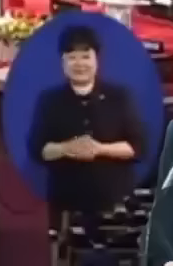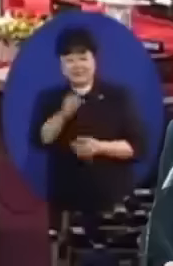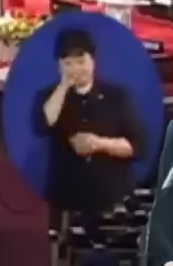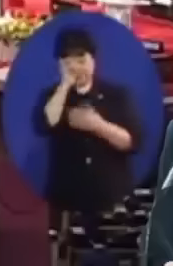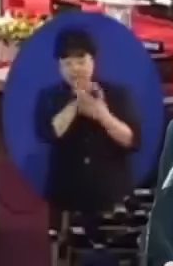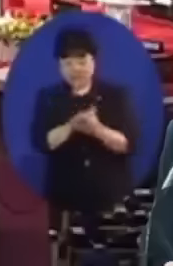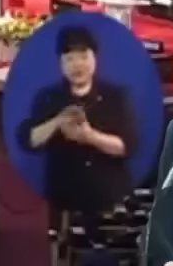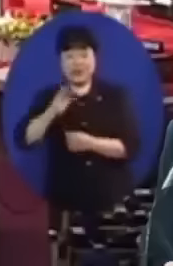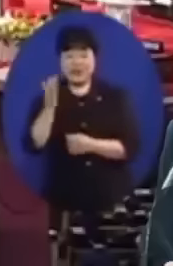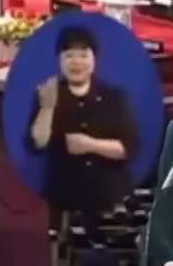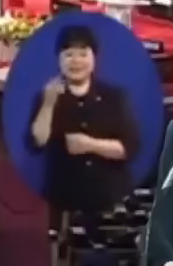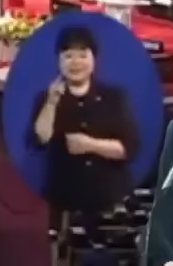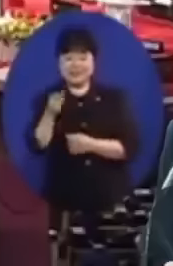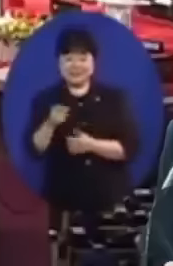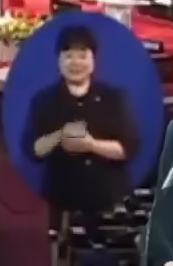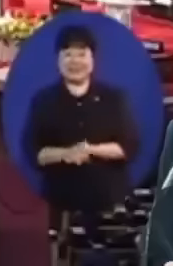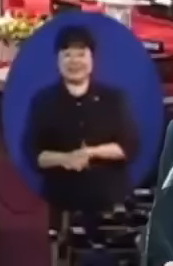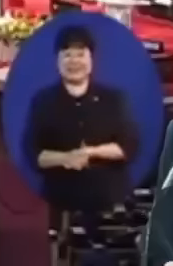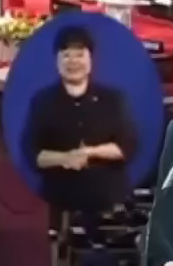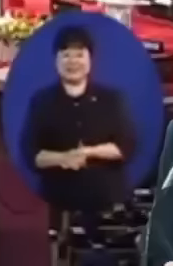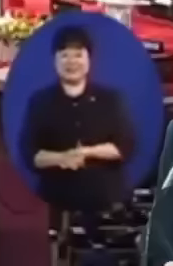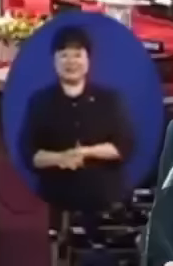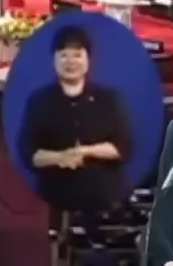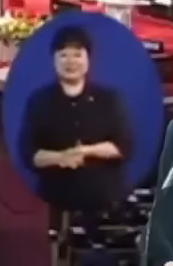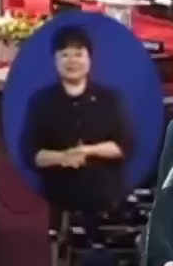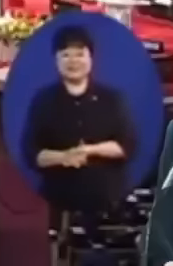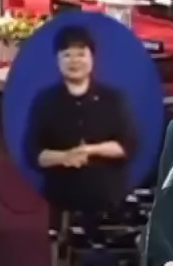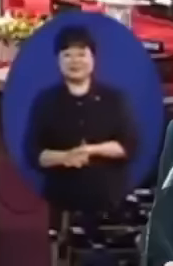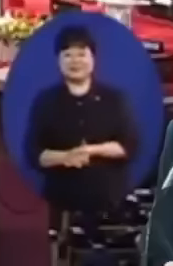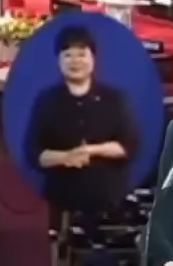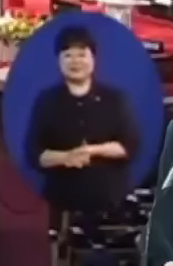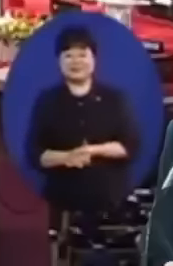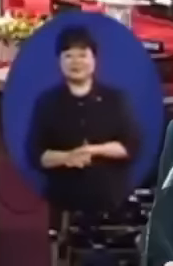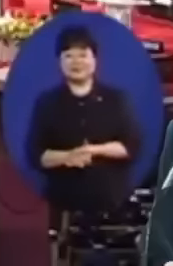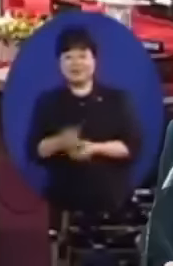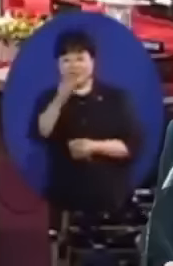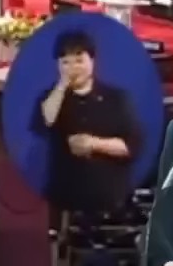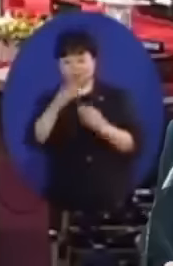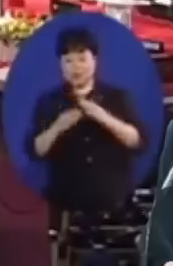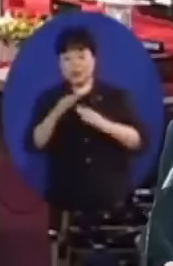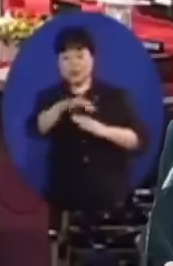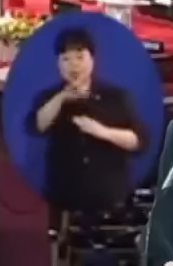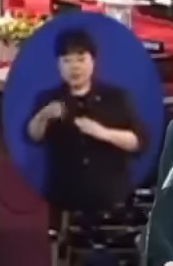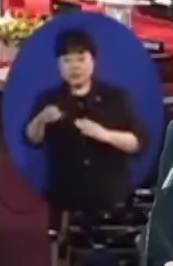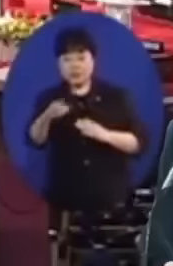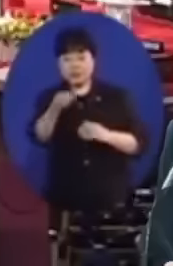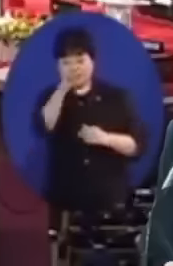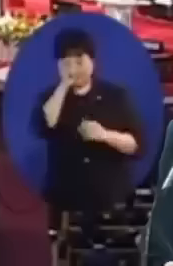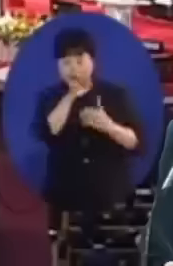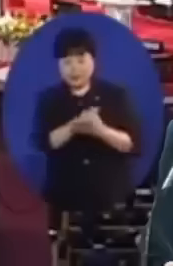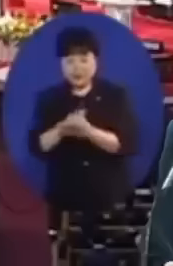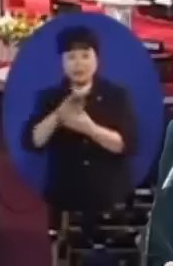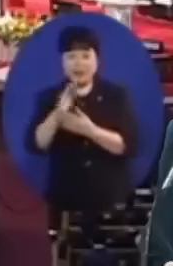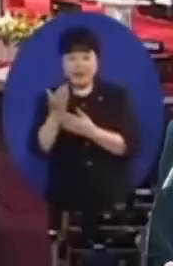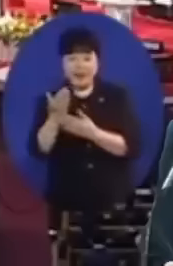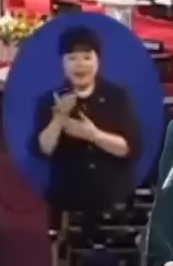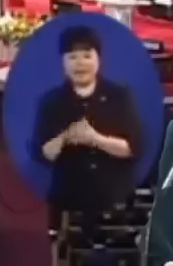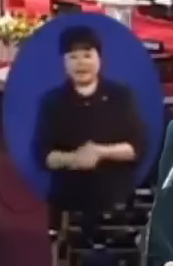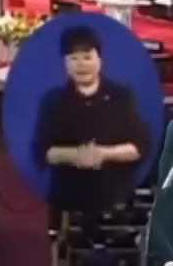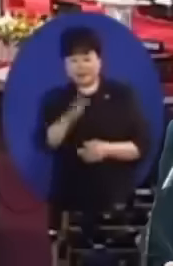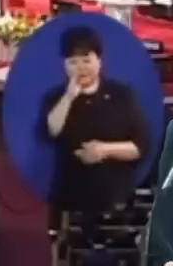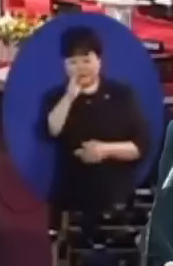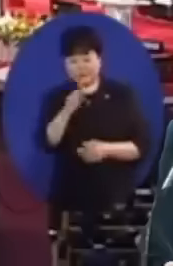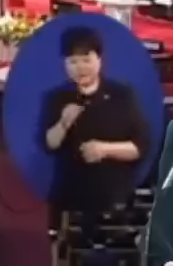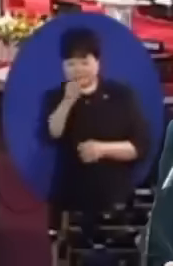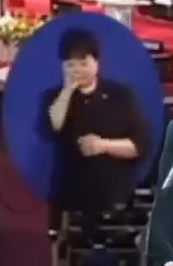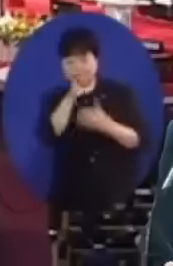좋은 친구가 되는 것입니다. 좋은 이웃은 좋은 친구가 되고 좋은 친구는